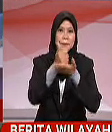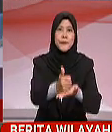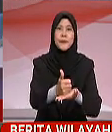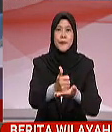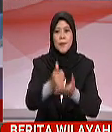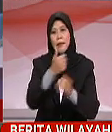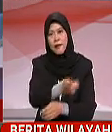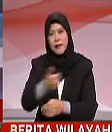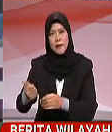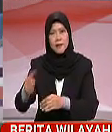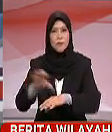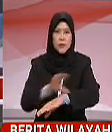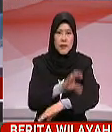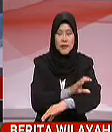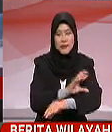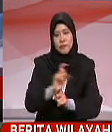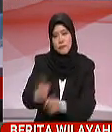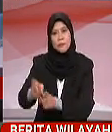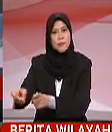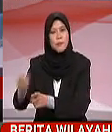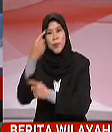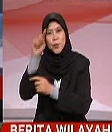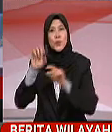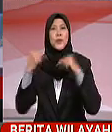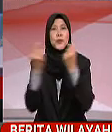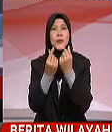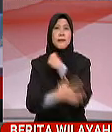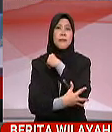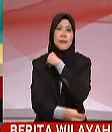digital tersebut kepada mereka yang kurang bernasib baik.